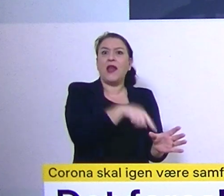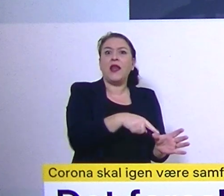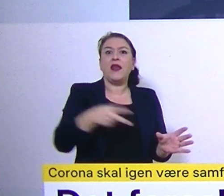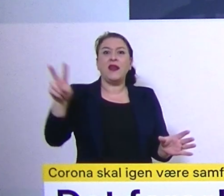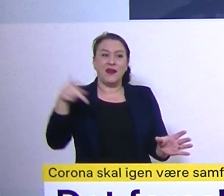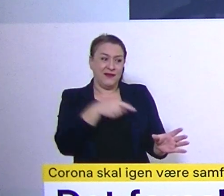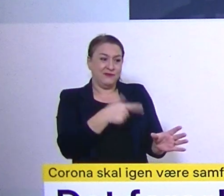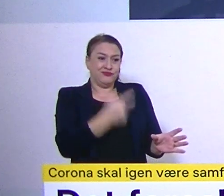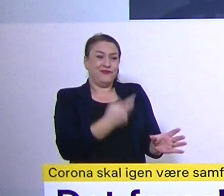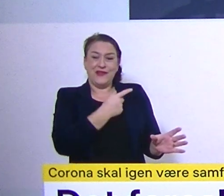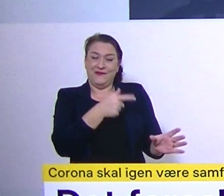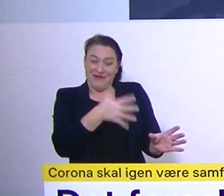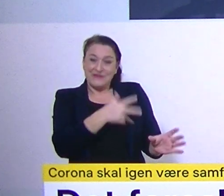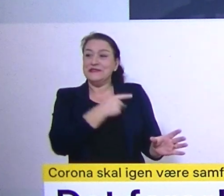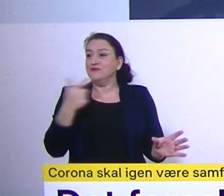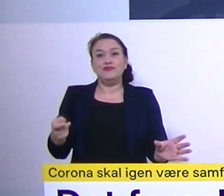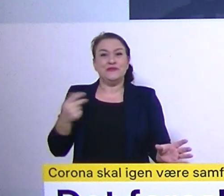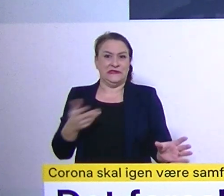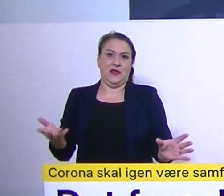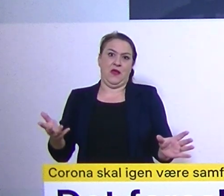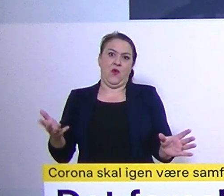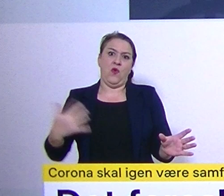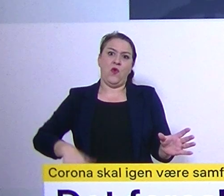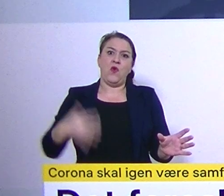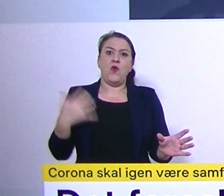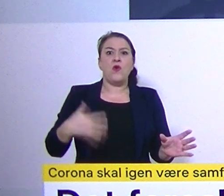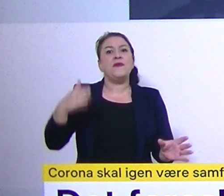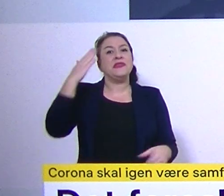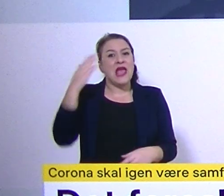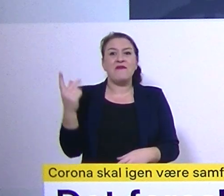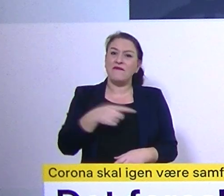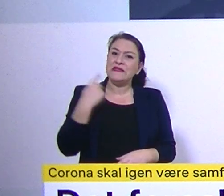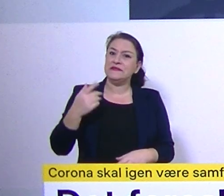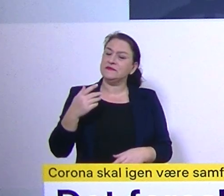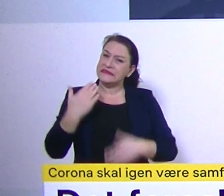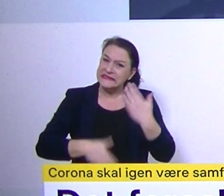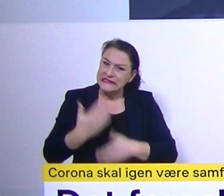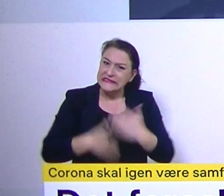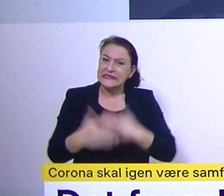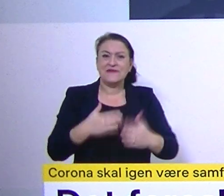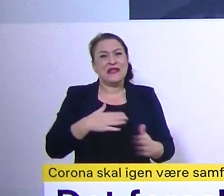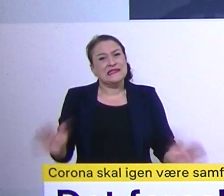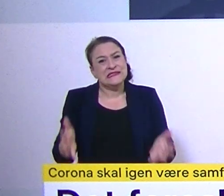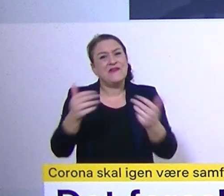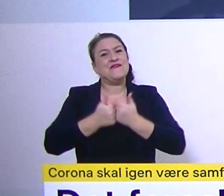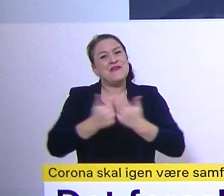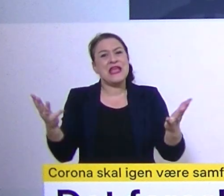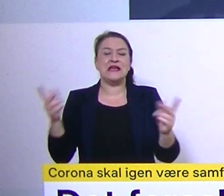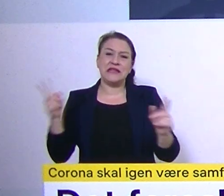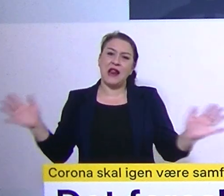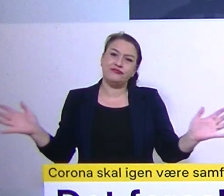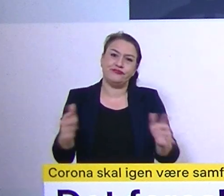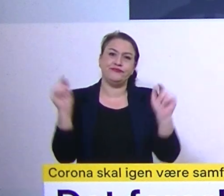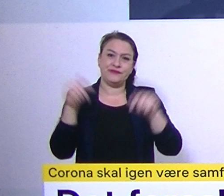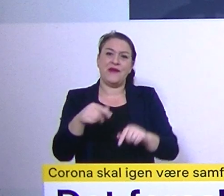Og derfor har myndighederne i lang tid arbejdet intens på at få flere til at blive vaccineret og gjort det meget nemt her i Danmark.